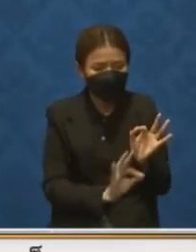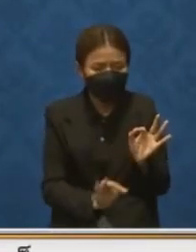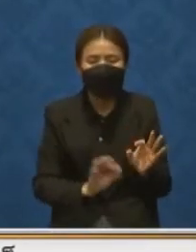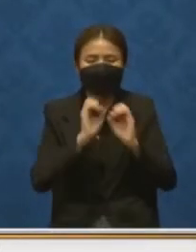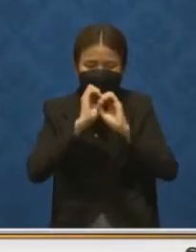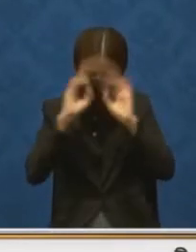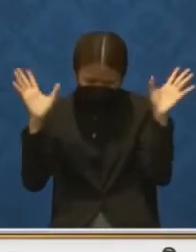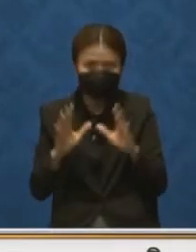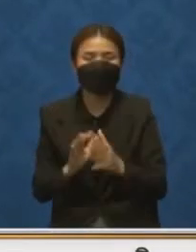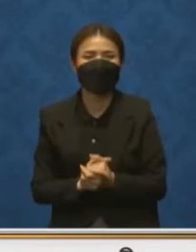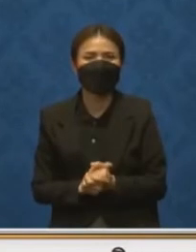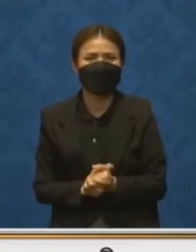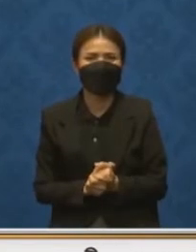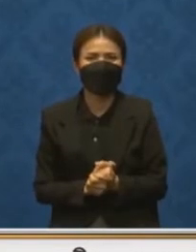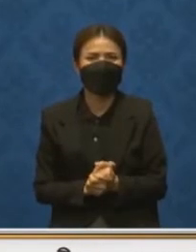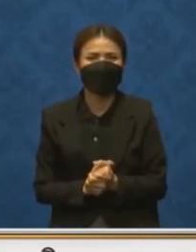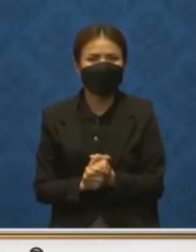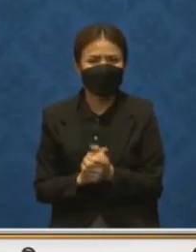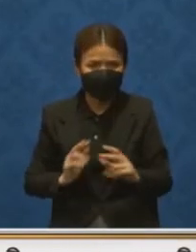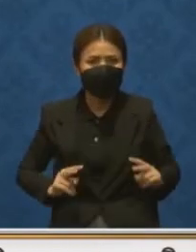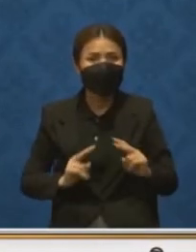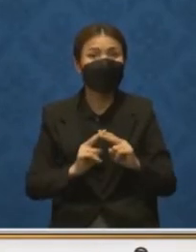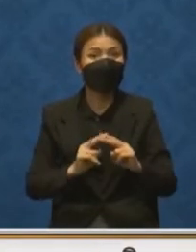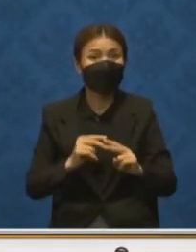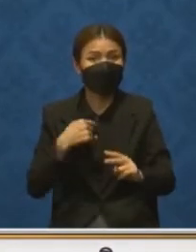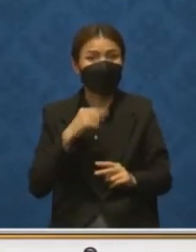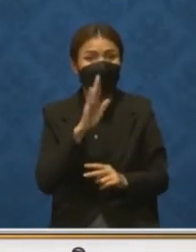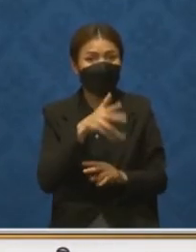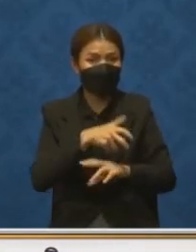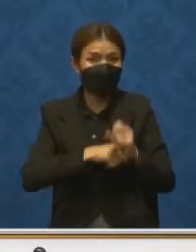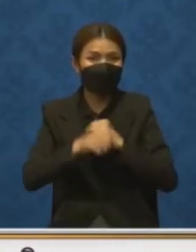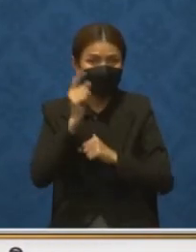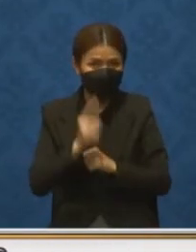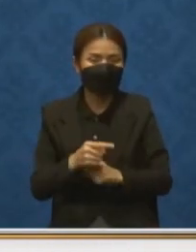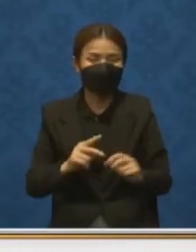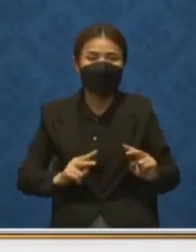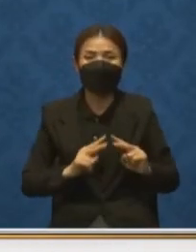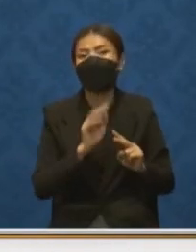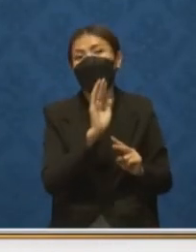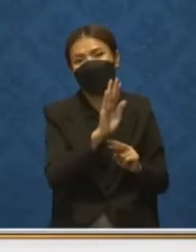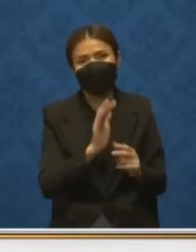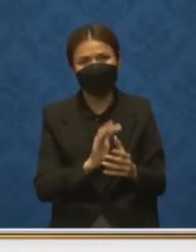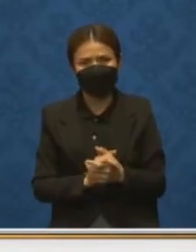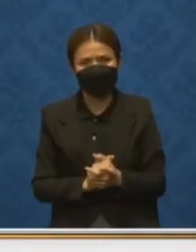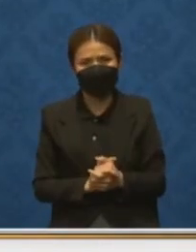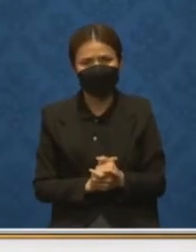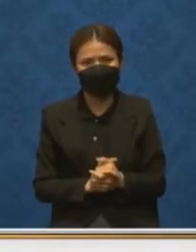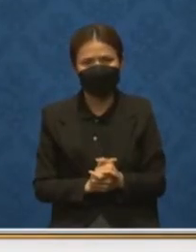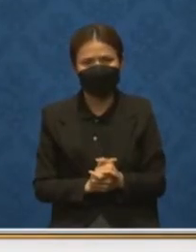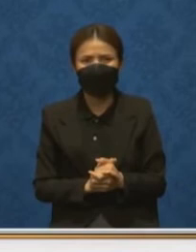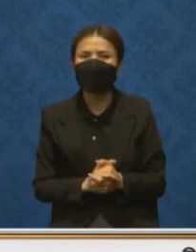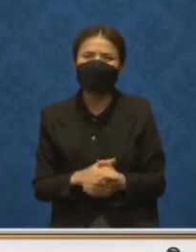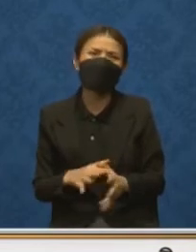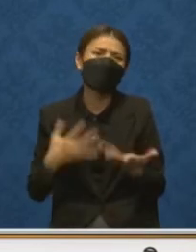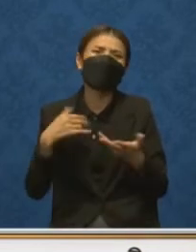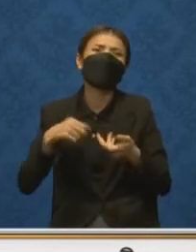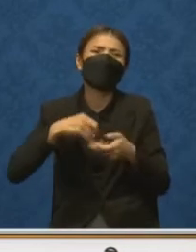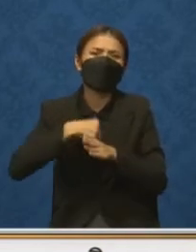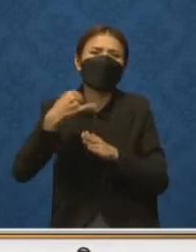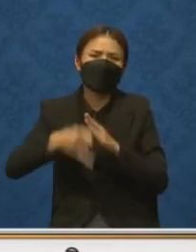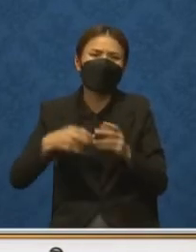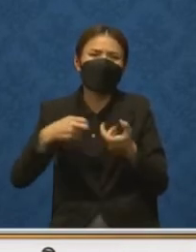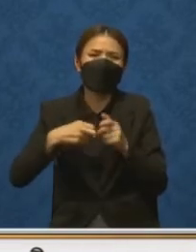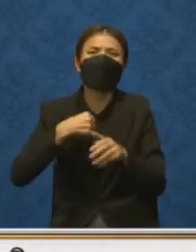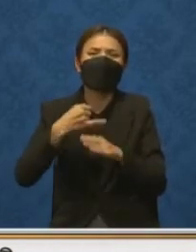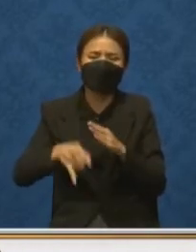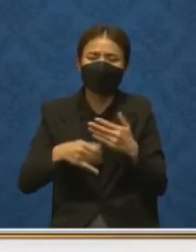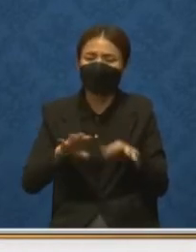ปฏิบติจริงของกระท organiz perceptions lined up the middle worldคJO.ค่นั้นนะครับไม่ได้มีอะไรมากมายถ